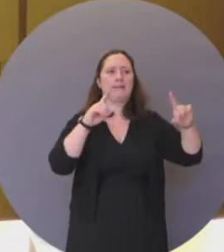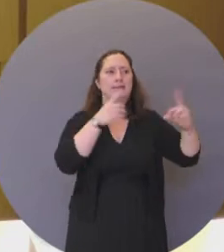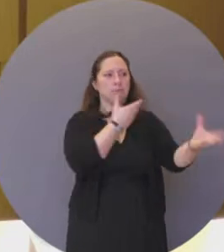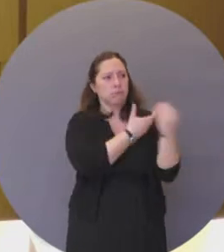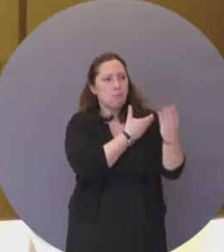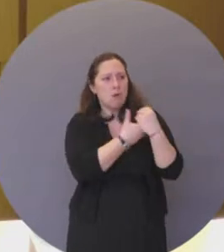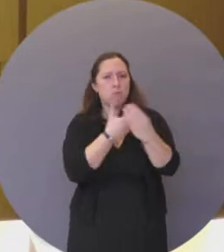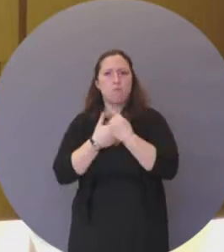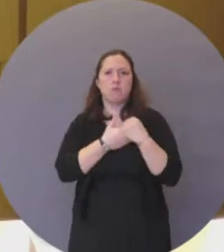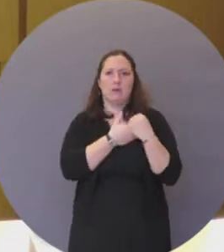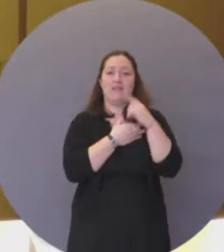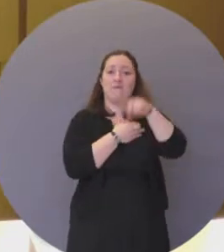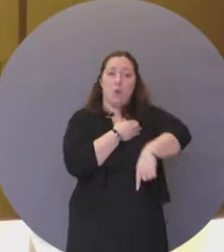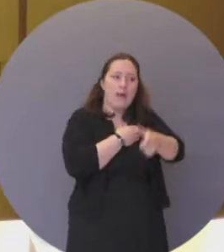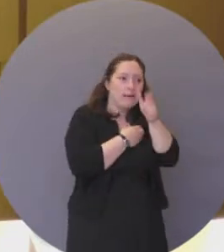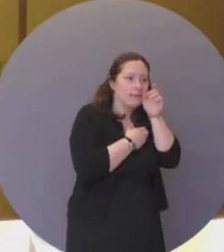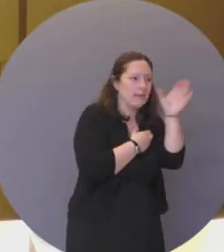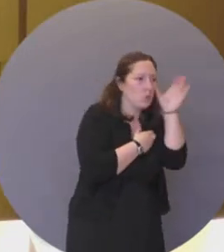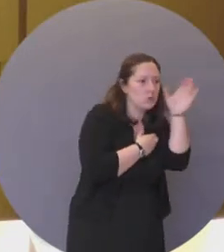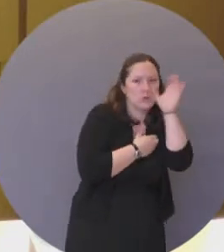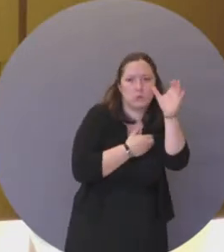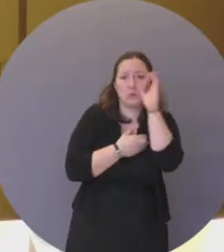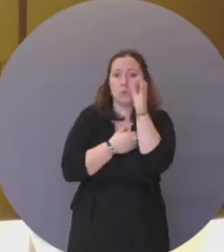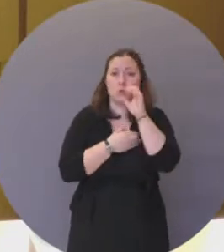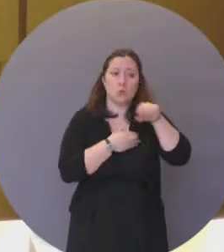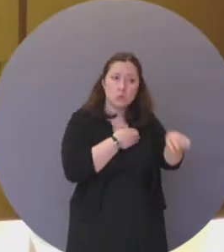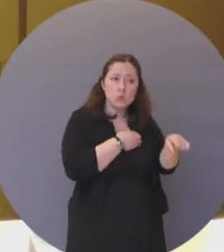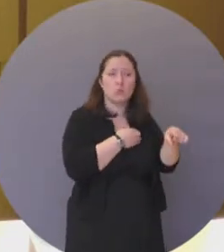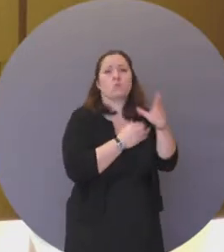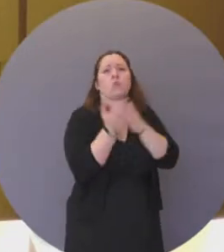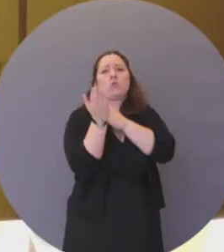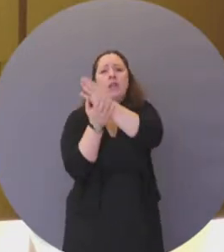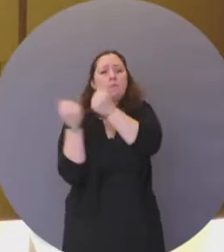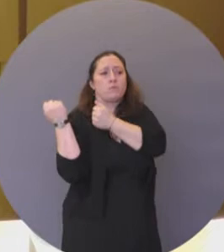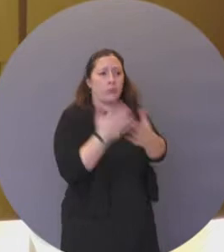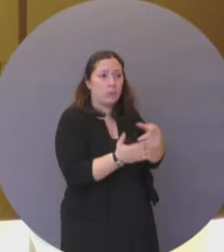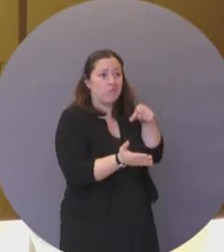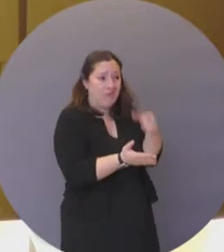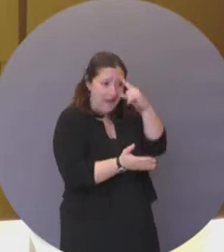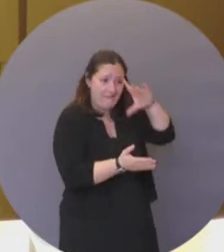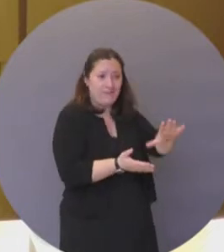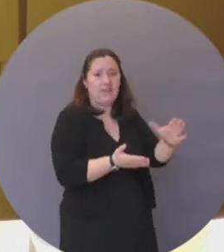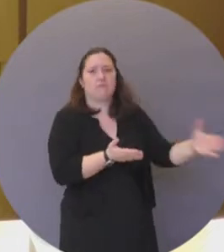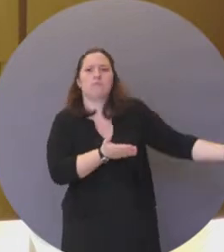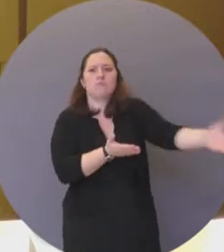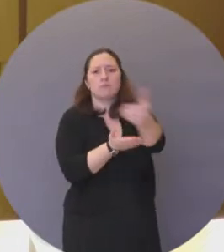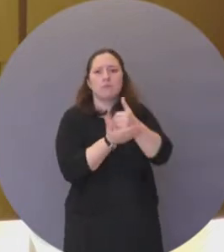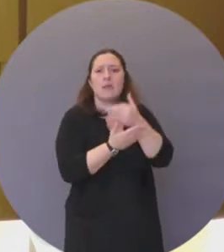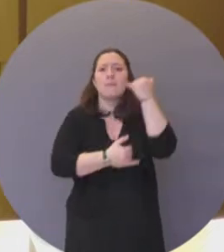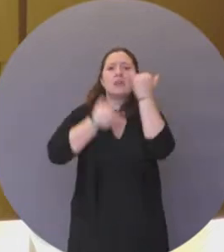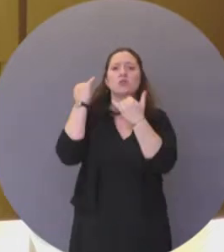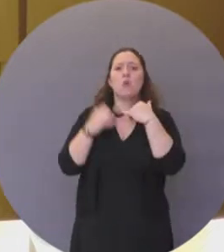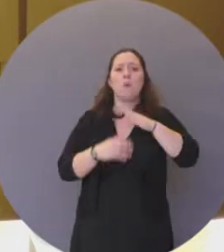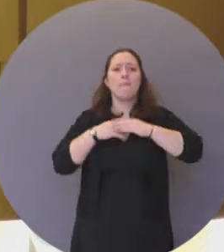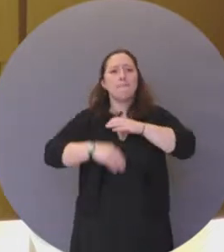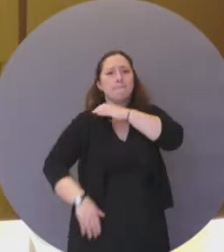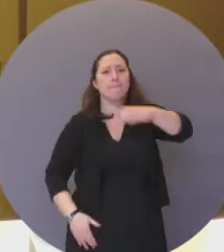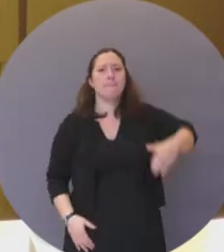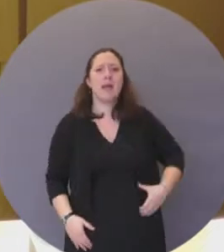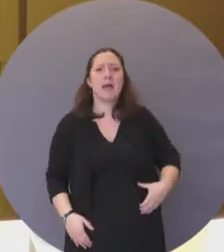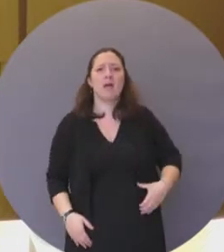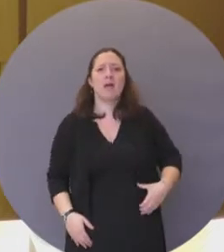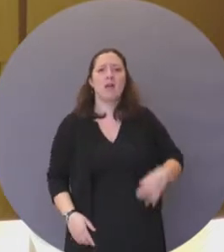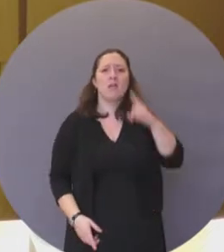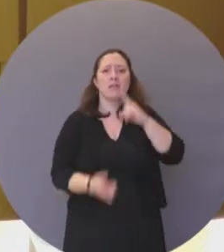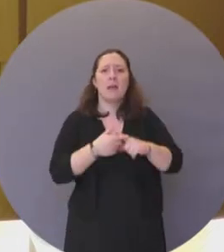soit consultés sur chaque projet et que leur avis soit respectée si un maire n'a plus le droit de regard sur le devenir du foncier de